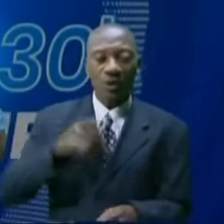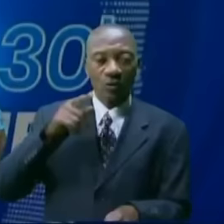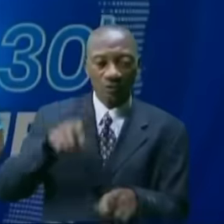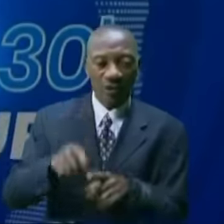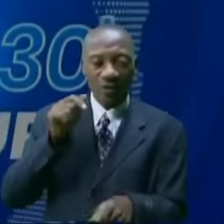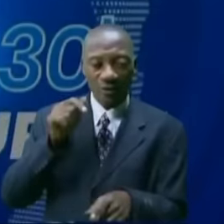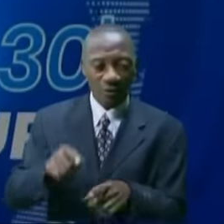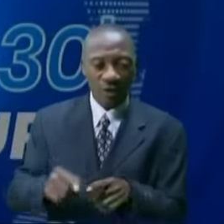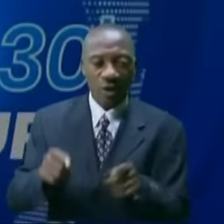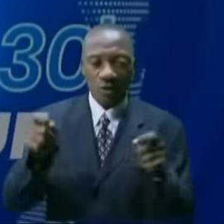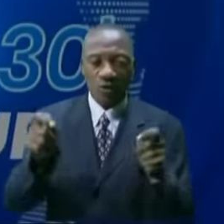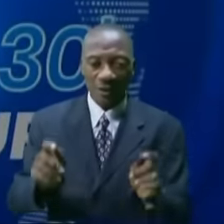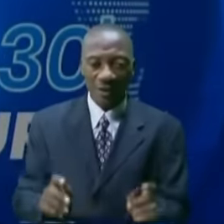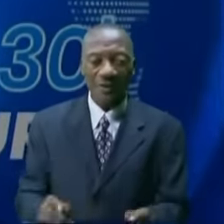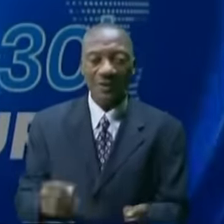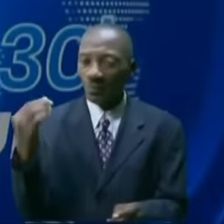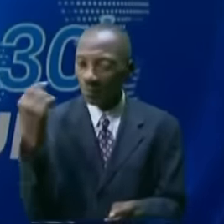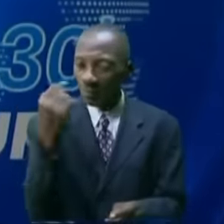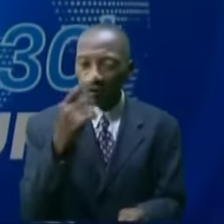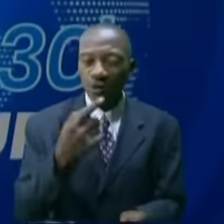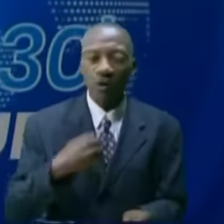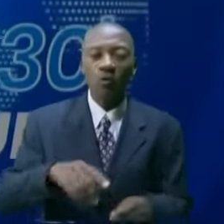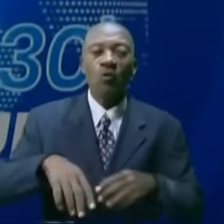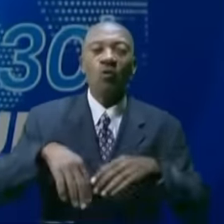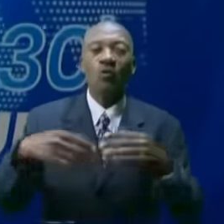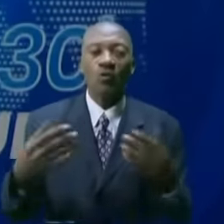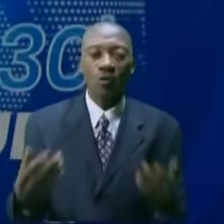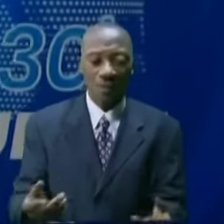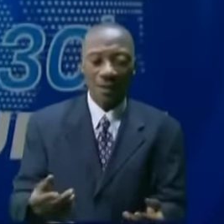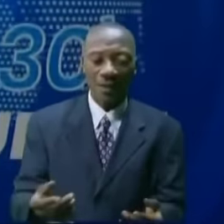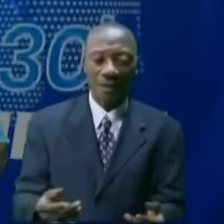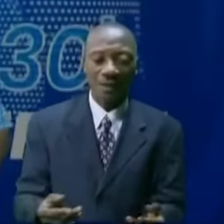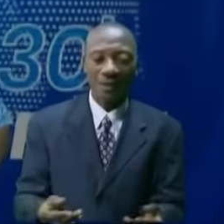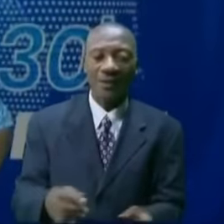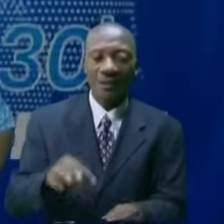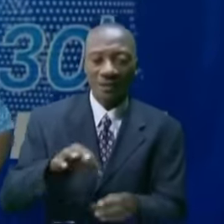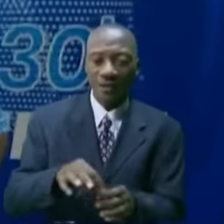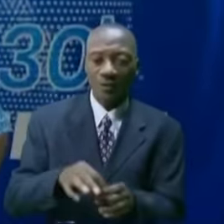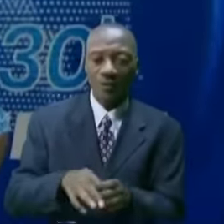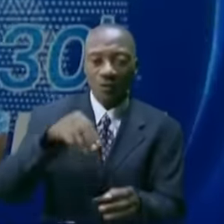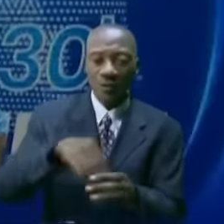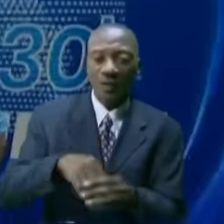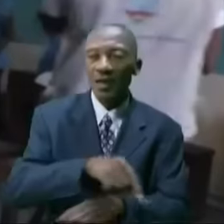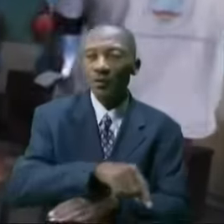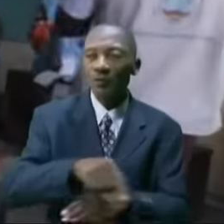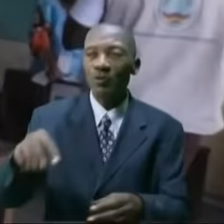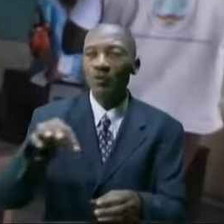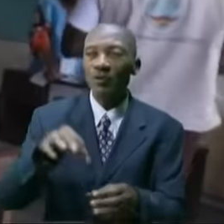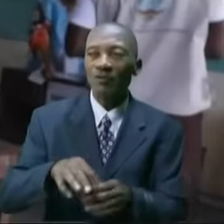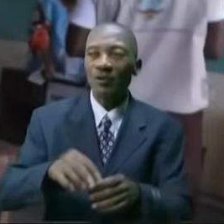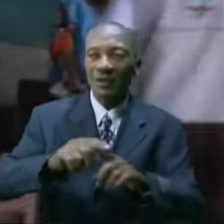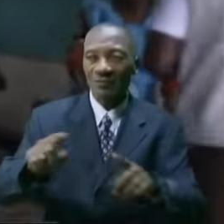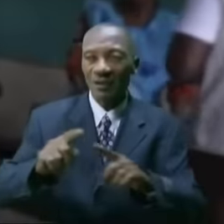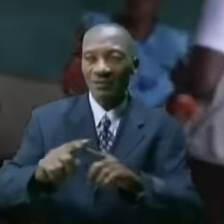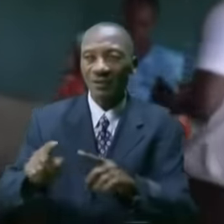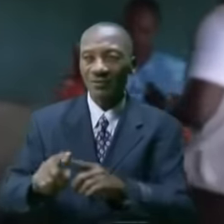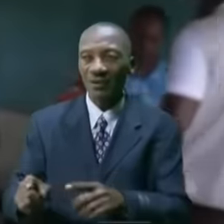le déroulement et l'ambiance qui a régné au sein de bureaux de vote à travers la ville.